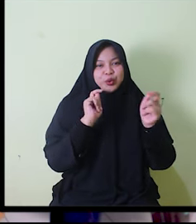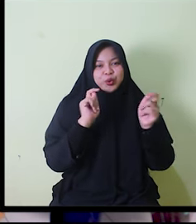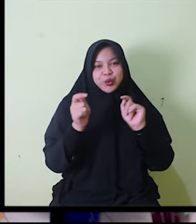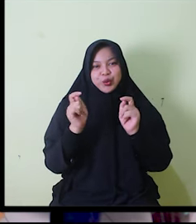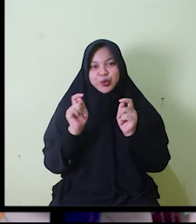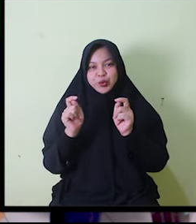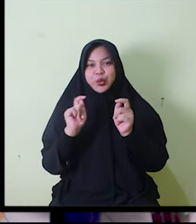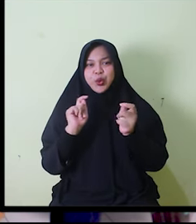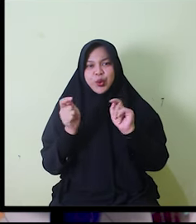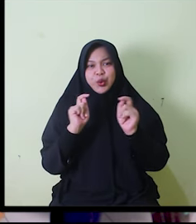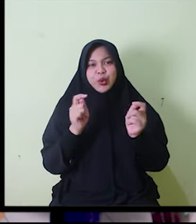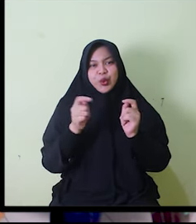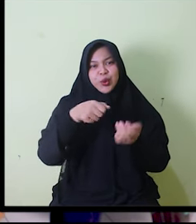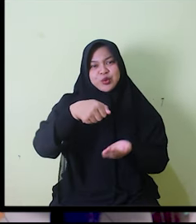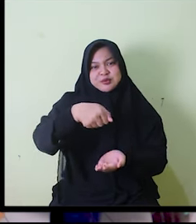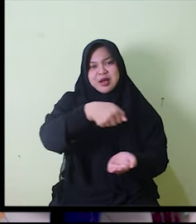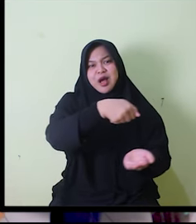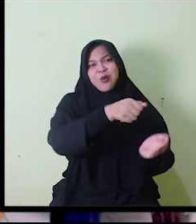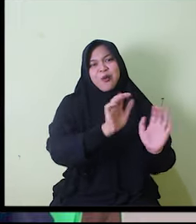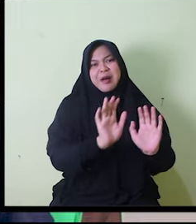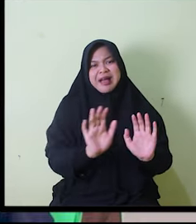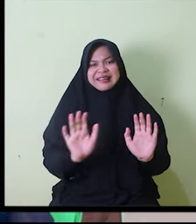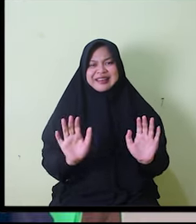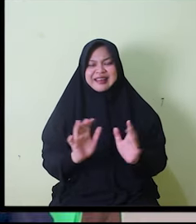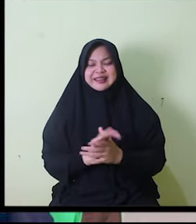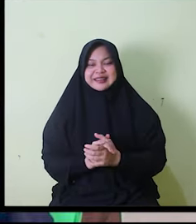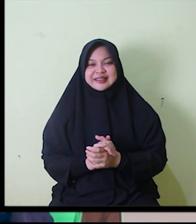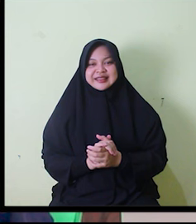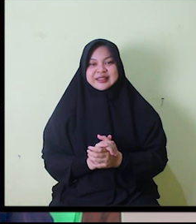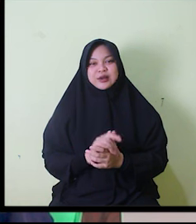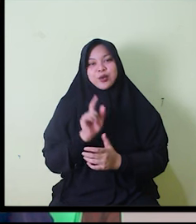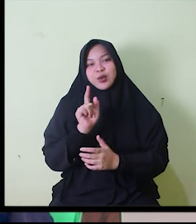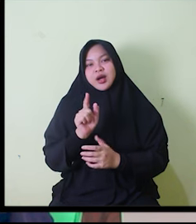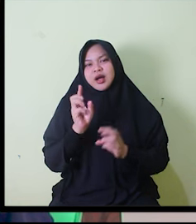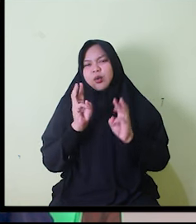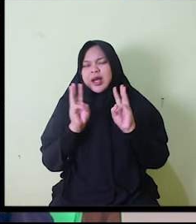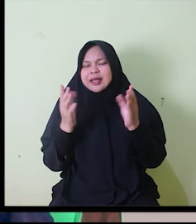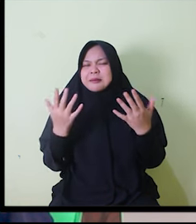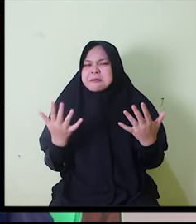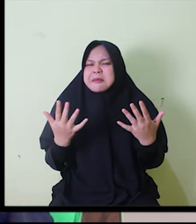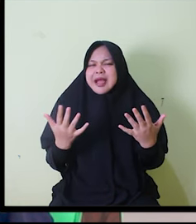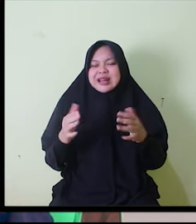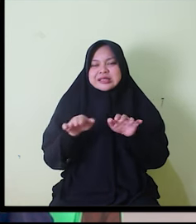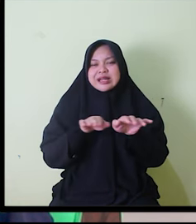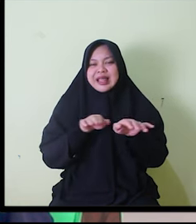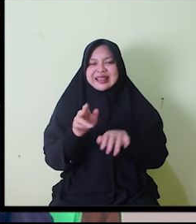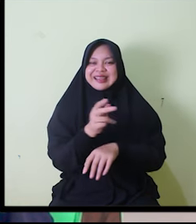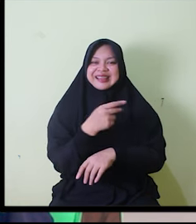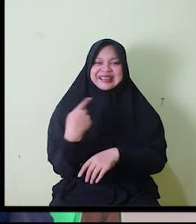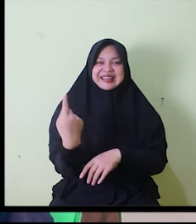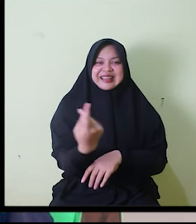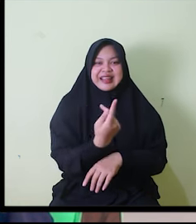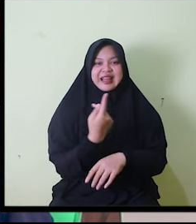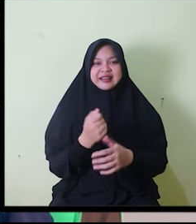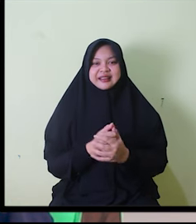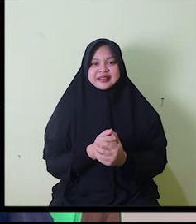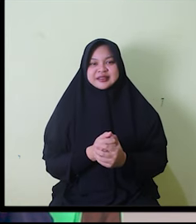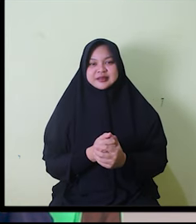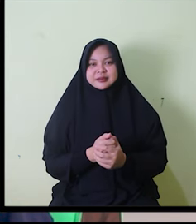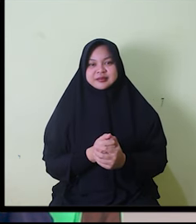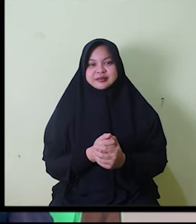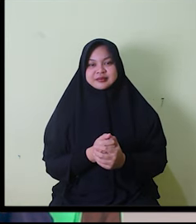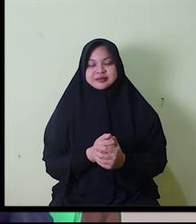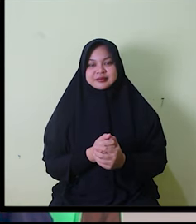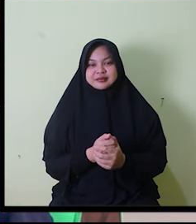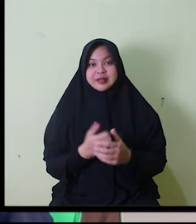toko-toko sumb banyaklah Mbak He dan kami Wah ini bagaimana ya strategi kita I nah